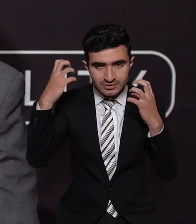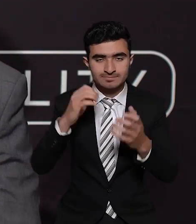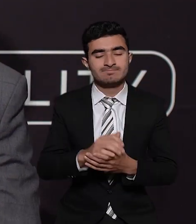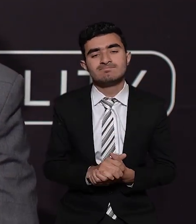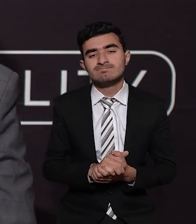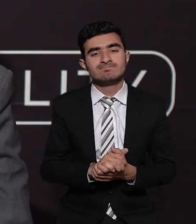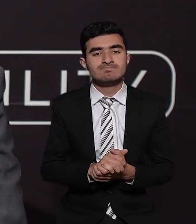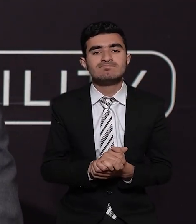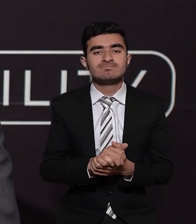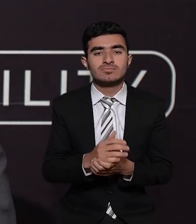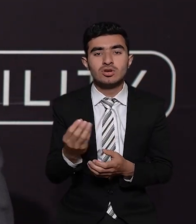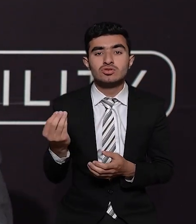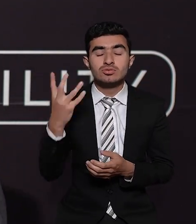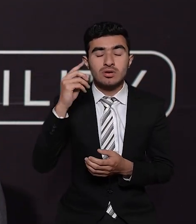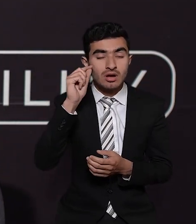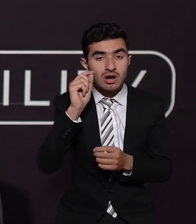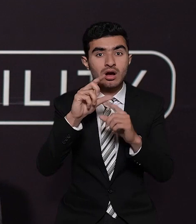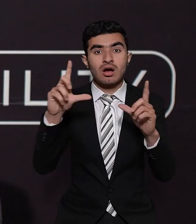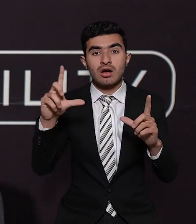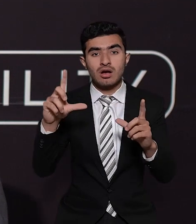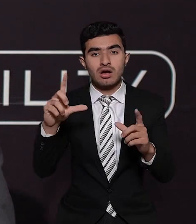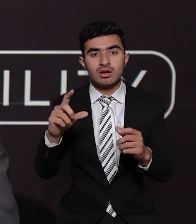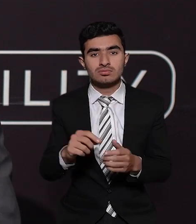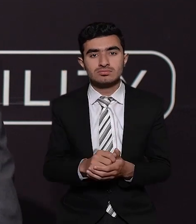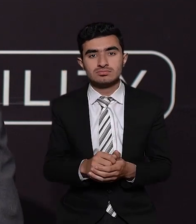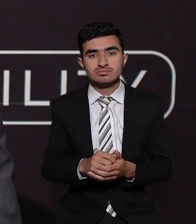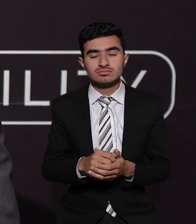سٹریس۔ صبح آنکھ کھلی،